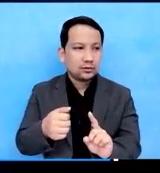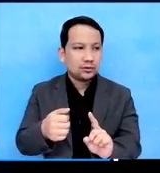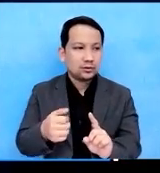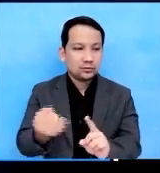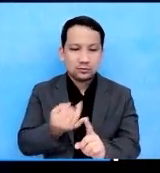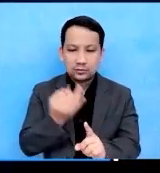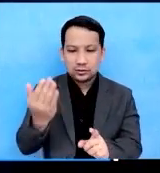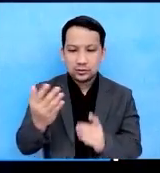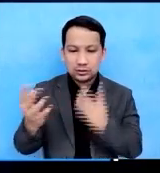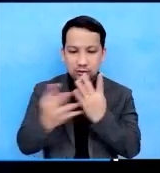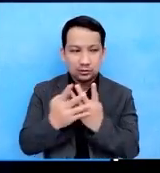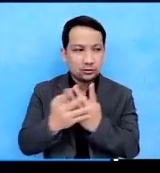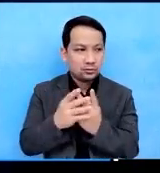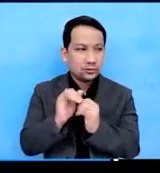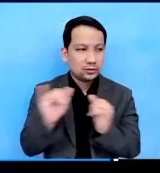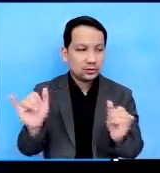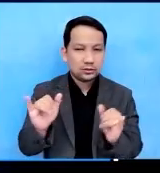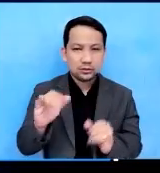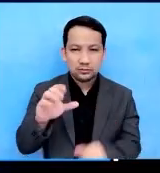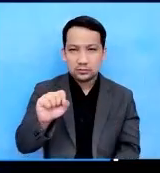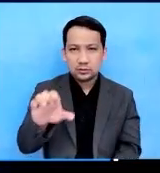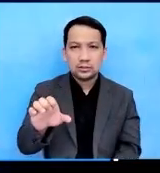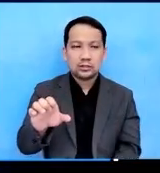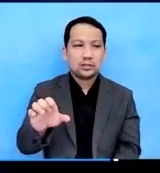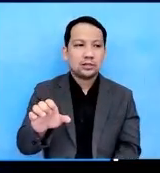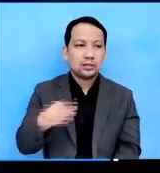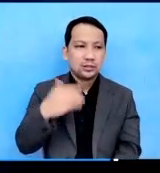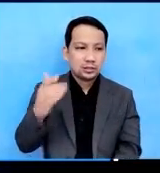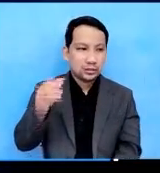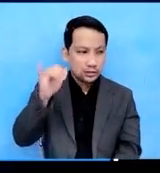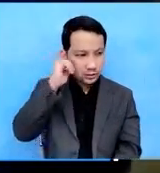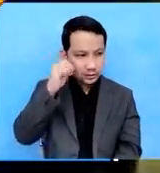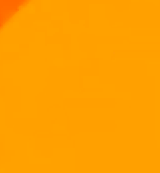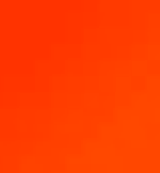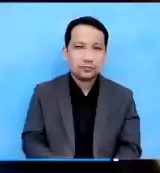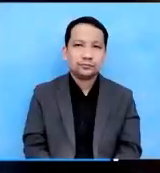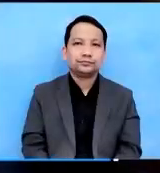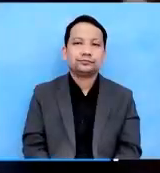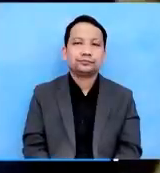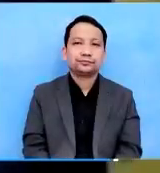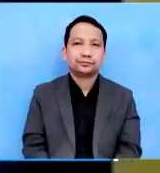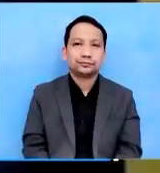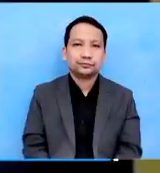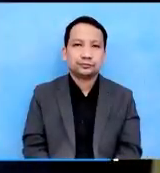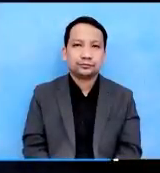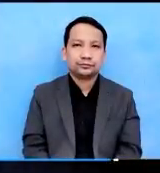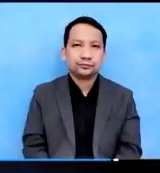sa parehong reklamo. Nasa frontline ng balitang yan si Ian Suyo.